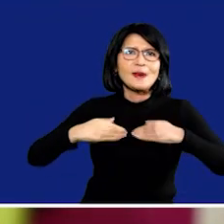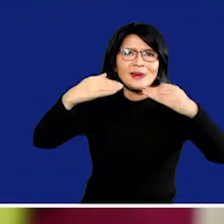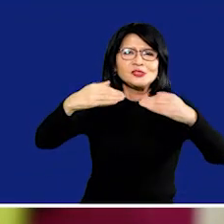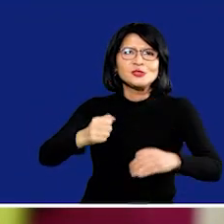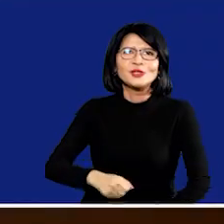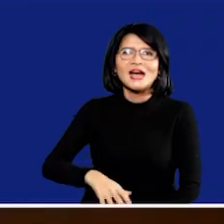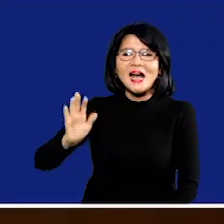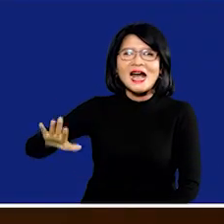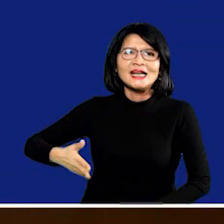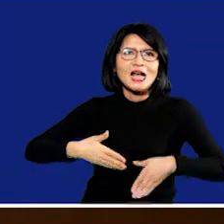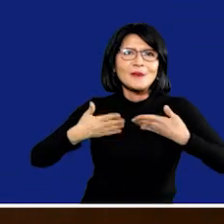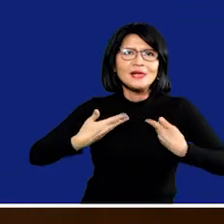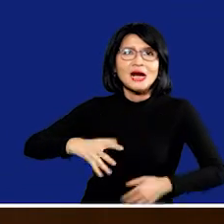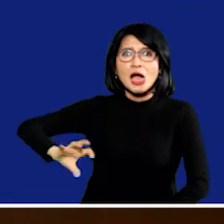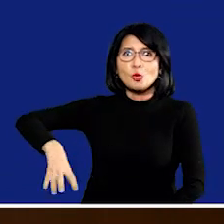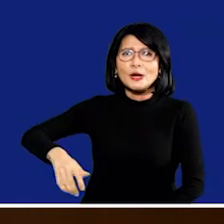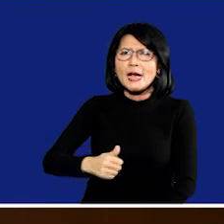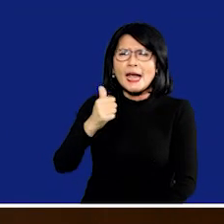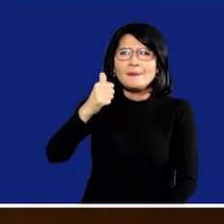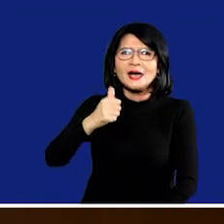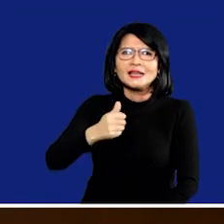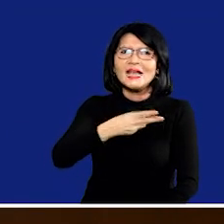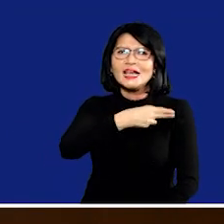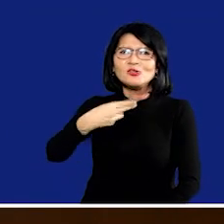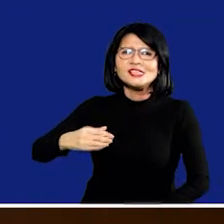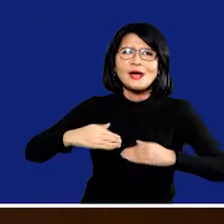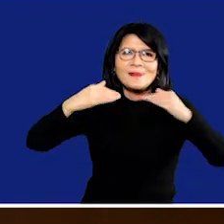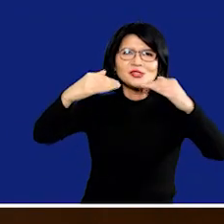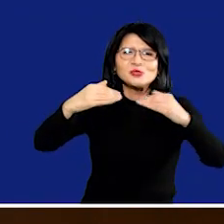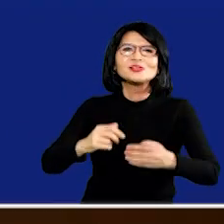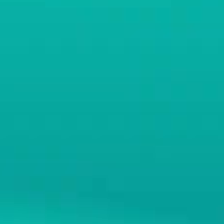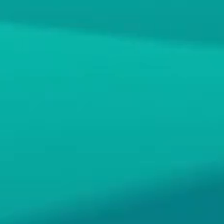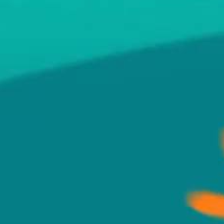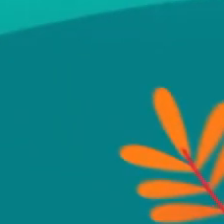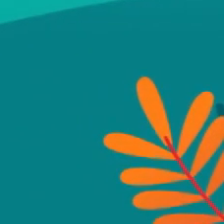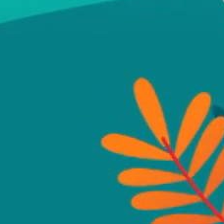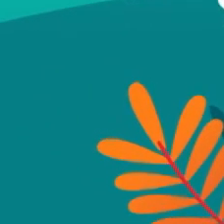Indonesia maju. Anak gembira, keluarga hebat, Indonesia maju.